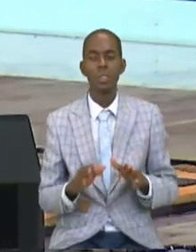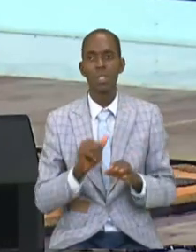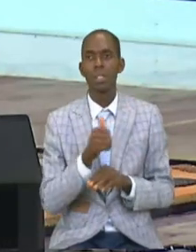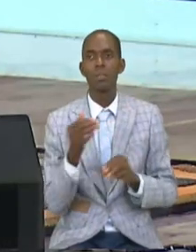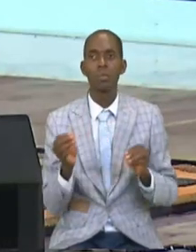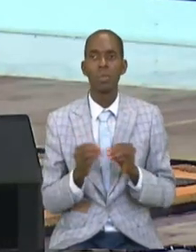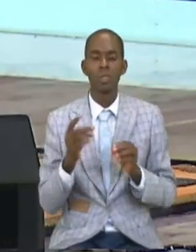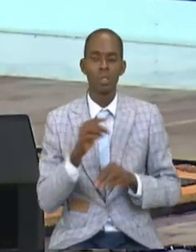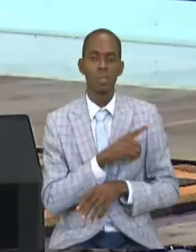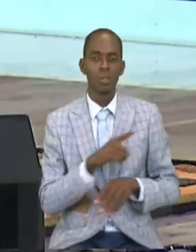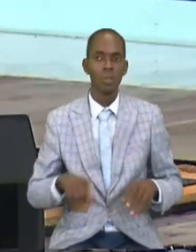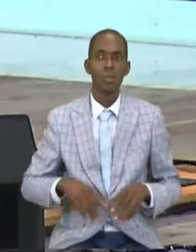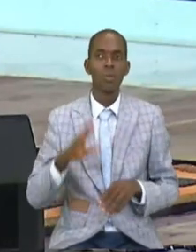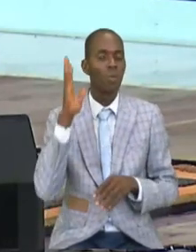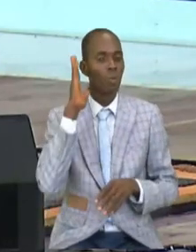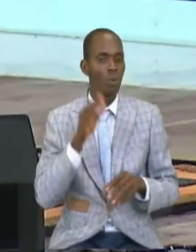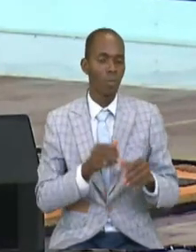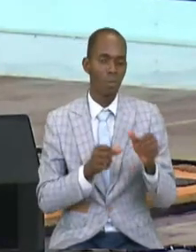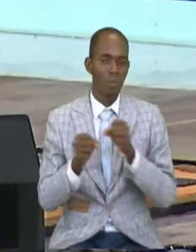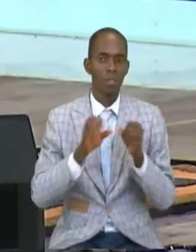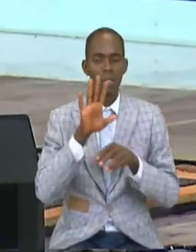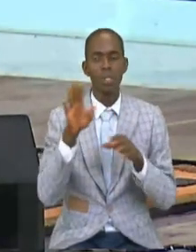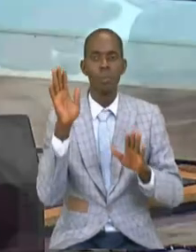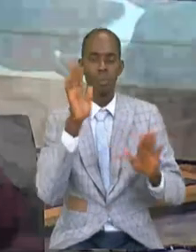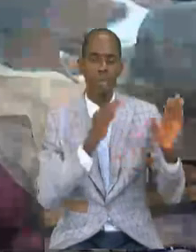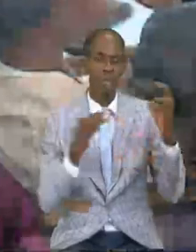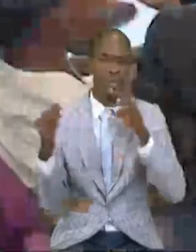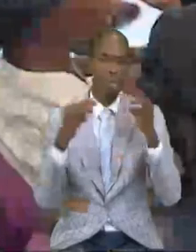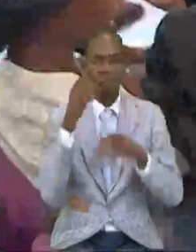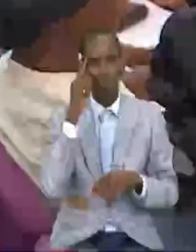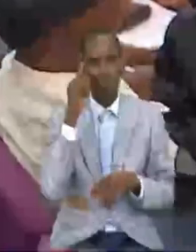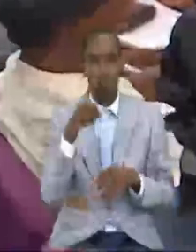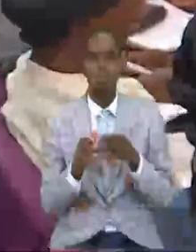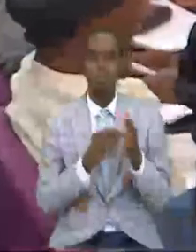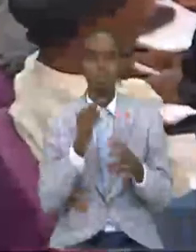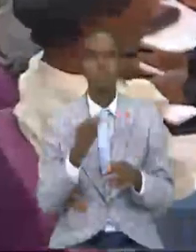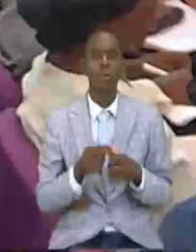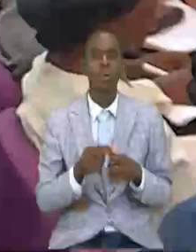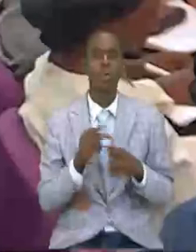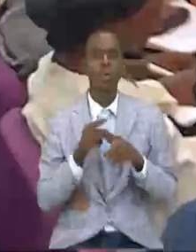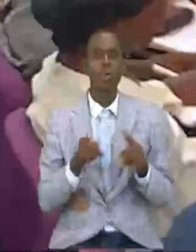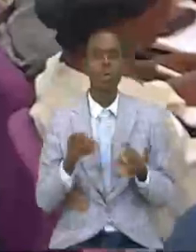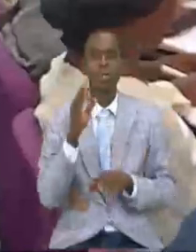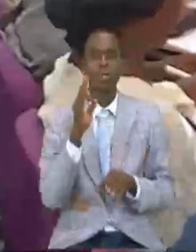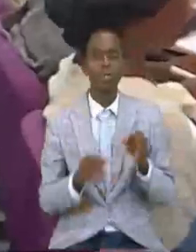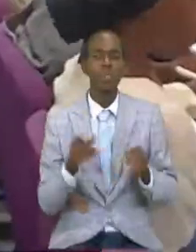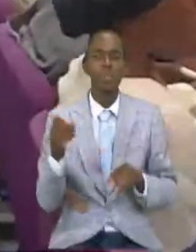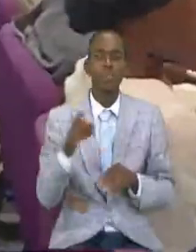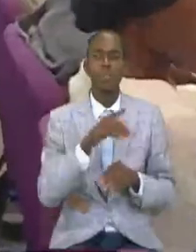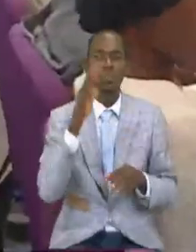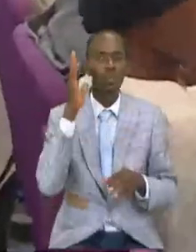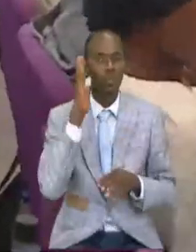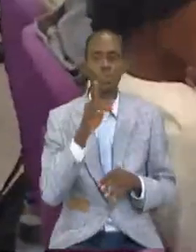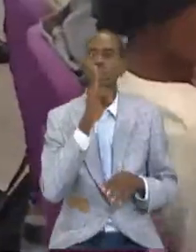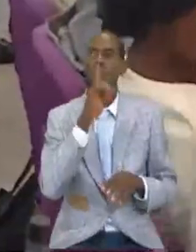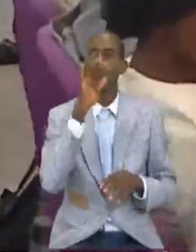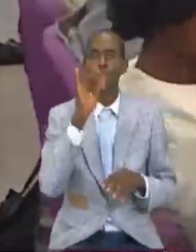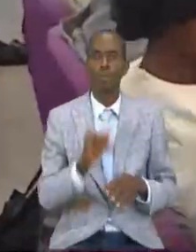toujours, faut plus vous battre avec les ennemis. Le Seigneur va mener votre combat pour